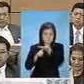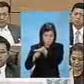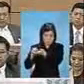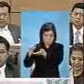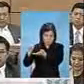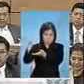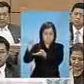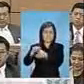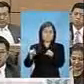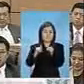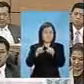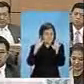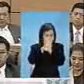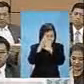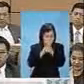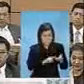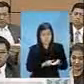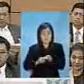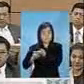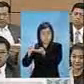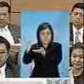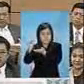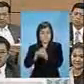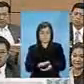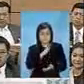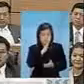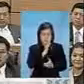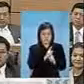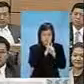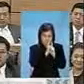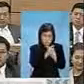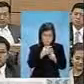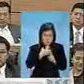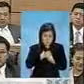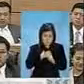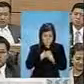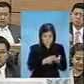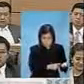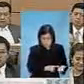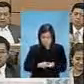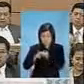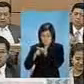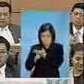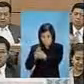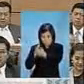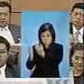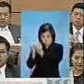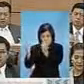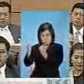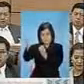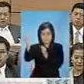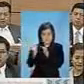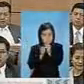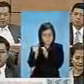รณีเทียบเคียงไงครับว่าถ้าเจตนารมณ์ต้องการให้ยื่นตรงกับศาลรัฐธรรมนูญนี่เขาเขียนชัดไม่ต้องแปลไม่ต้องอธิ